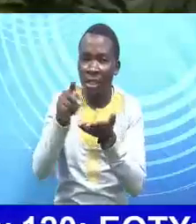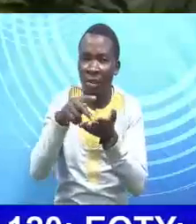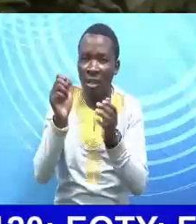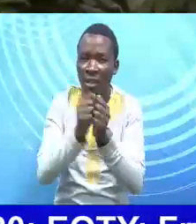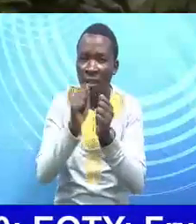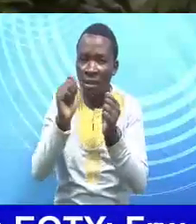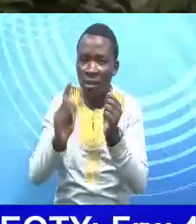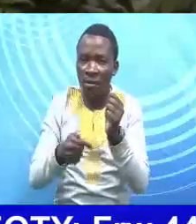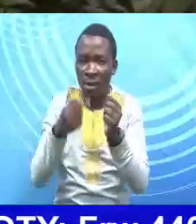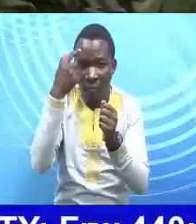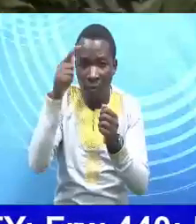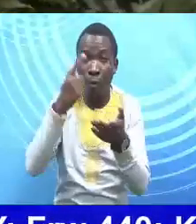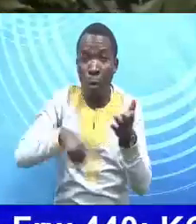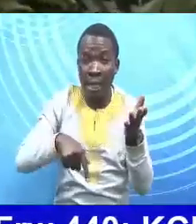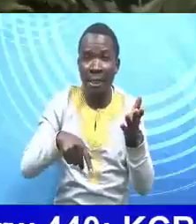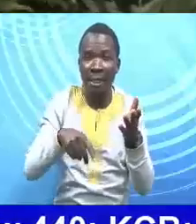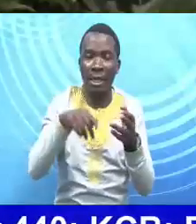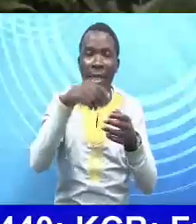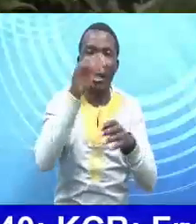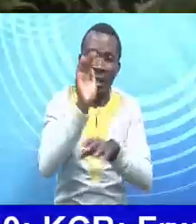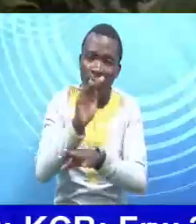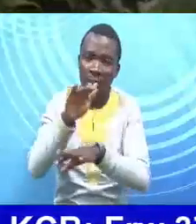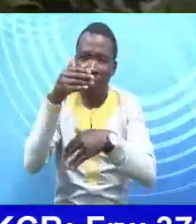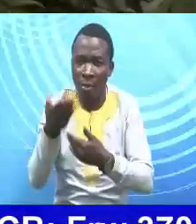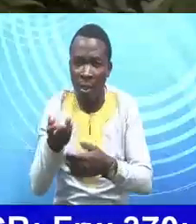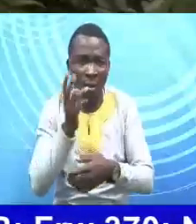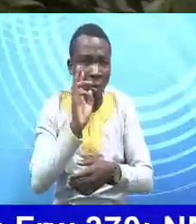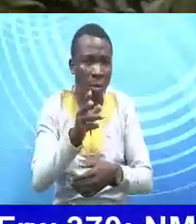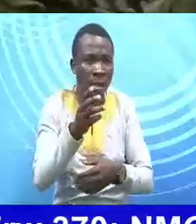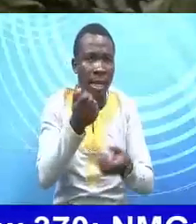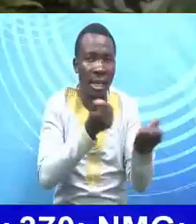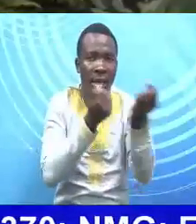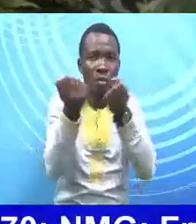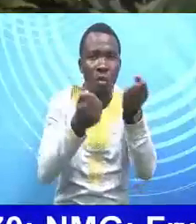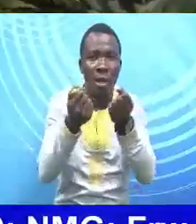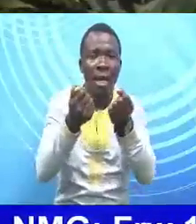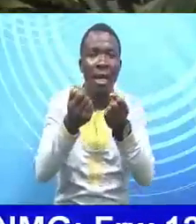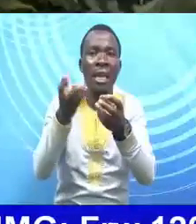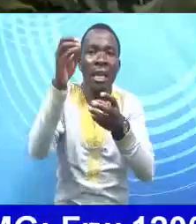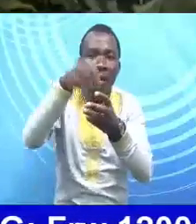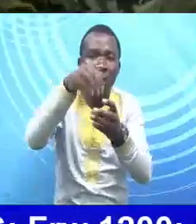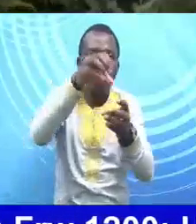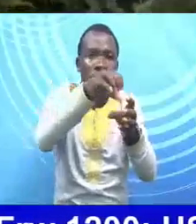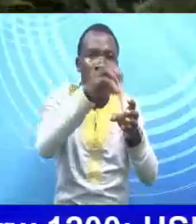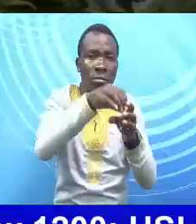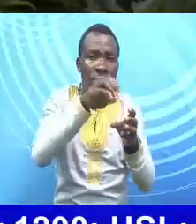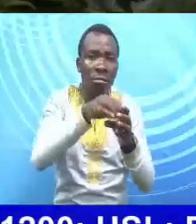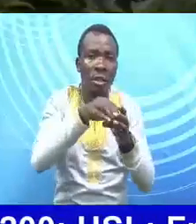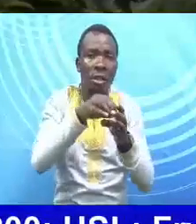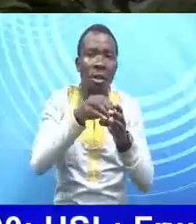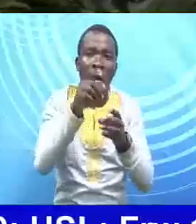iri gupakurura inzoga ihari wagiye nayo ukayaka amafaranga ko utandenganya ngo reka reka uzabivana hano umpaye ibihumbi